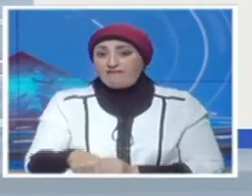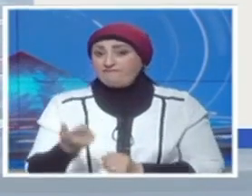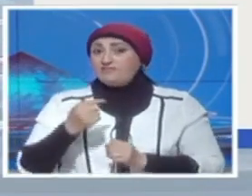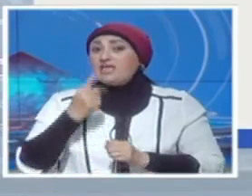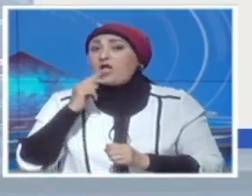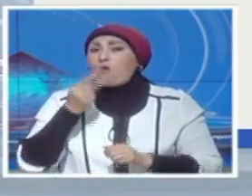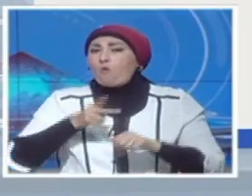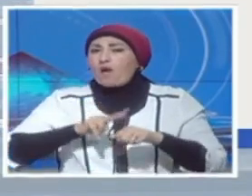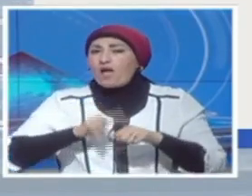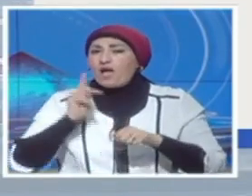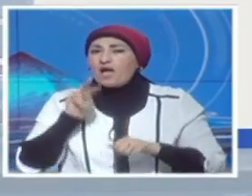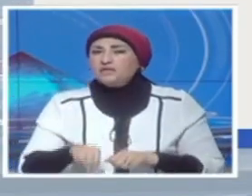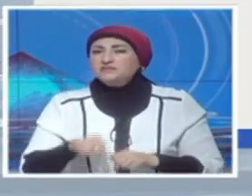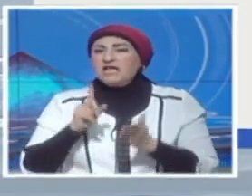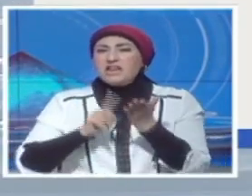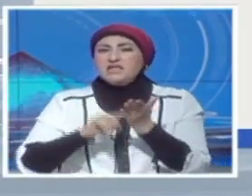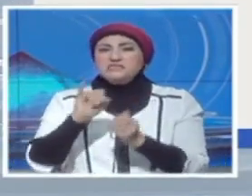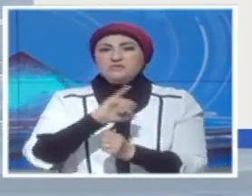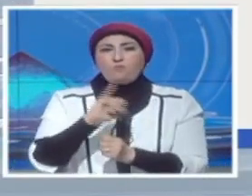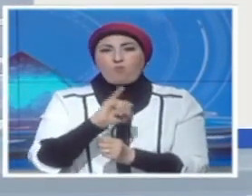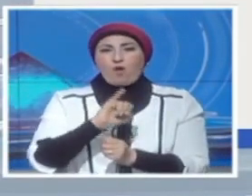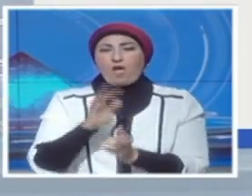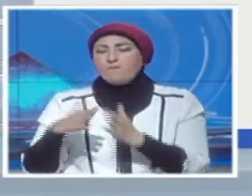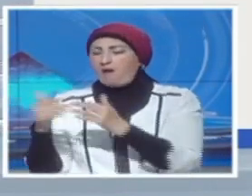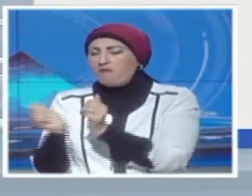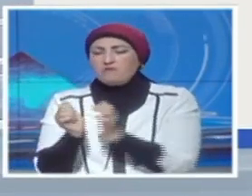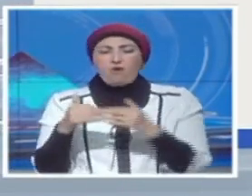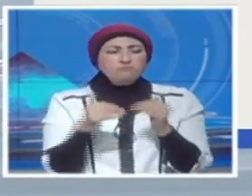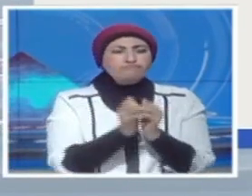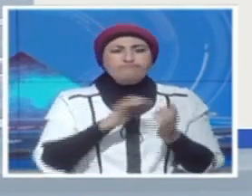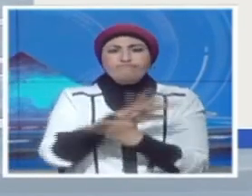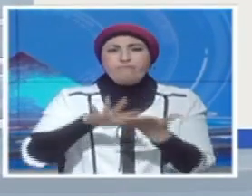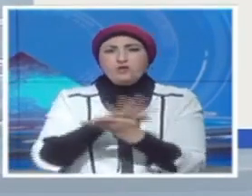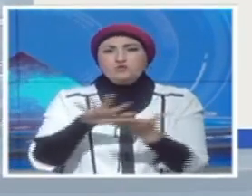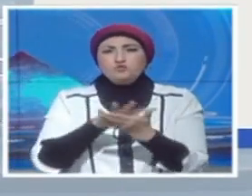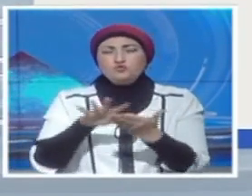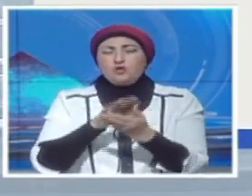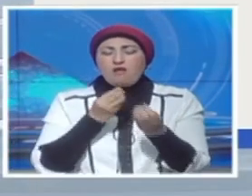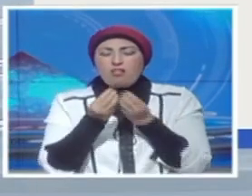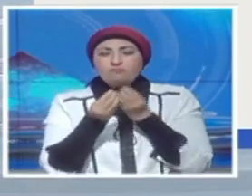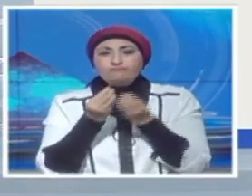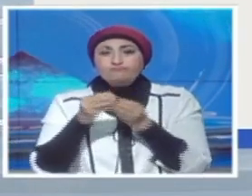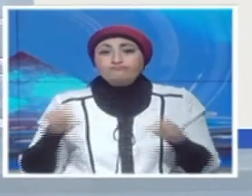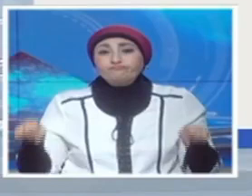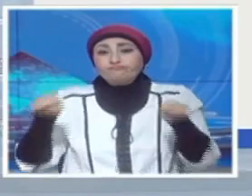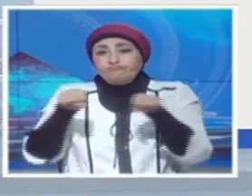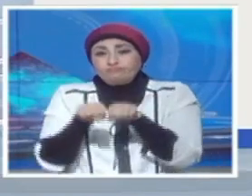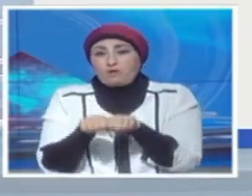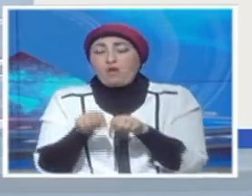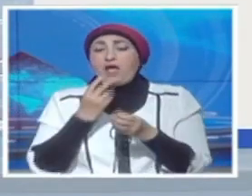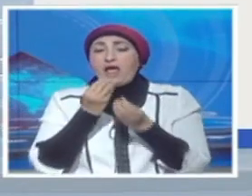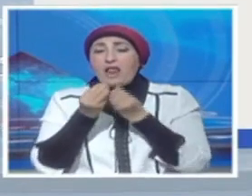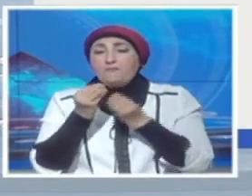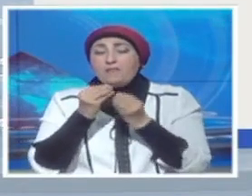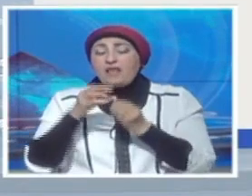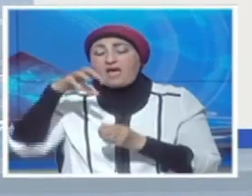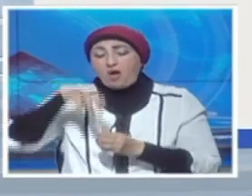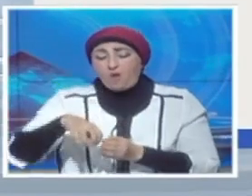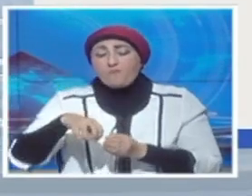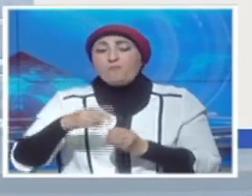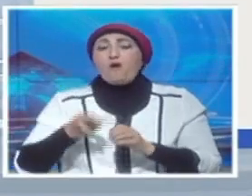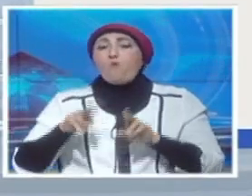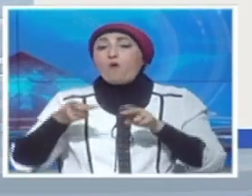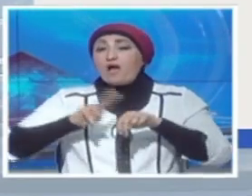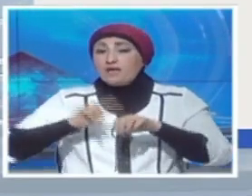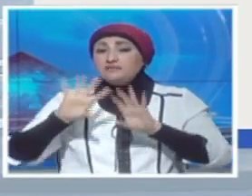تعهدات وأن تفسح تلك الخطوة المجال لأطراف النزاع بمساعدة الوسطاء والشركاء